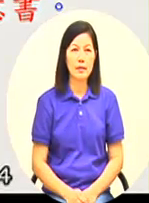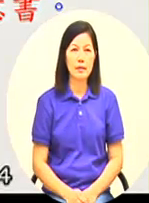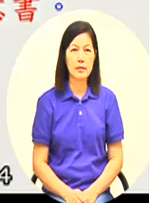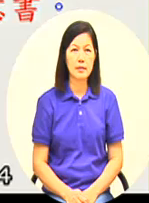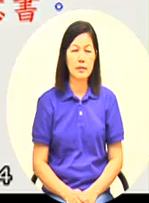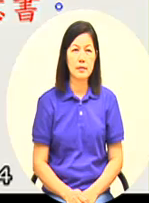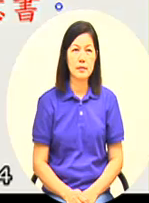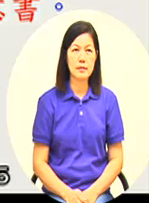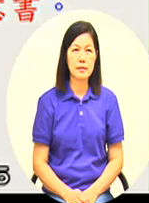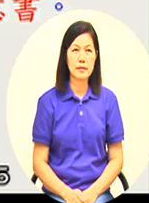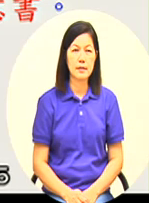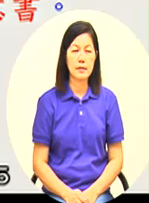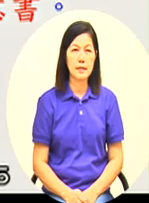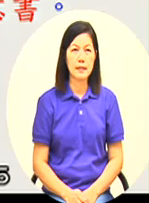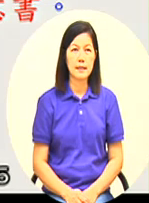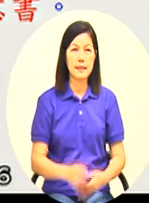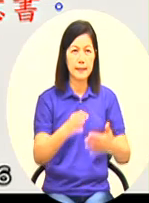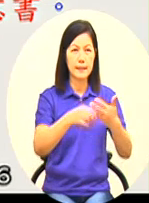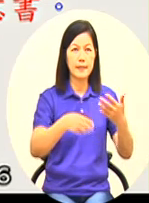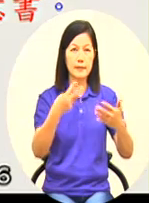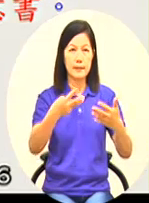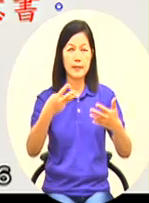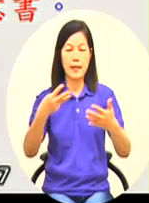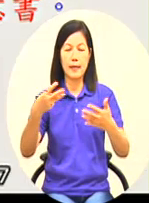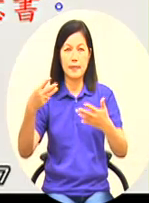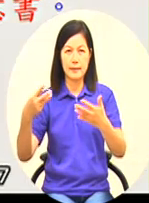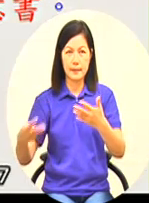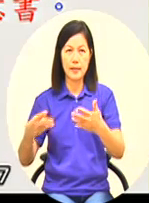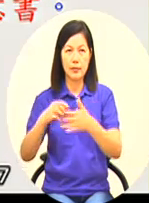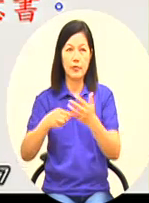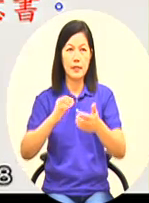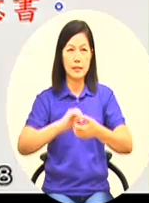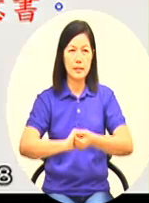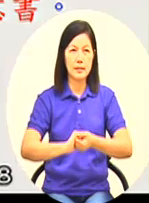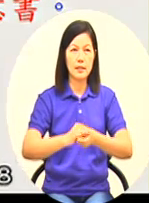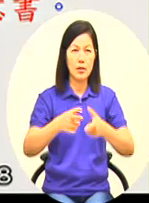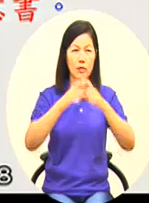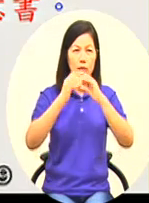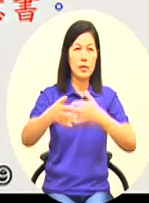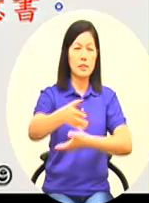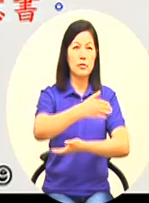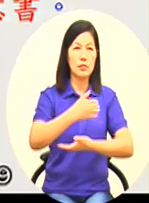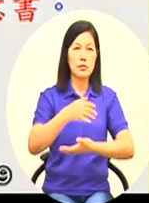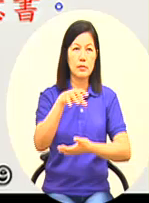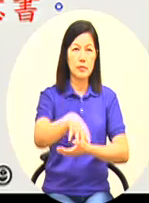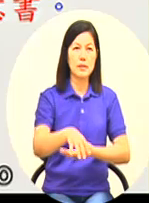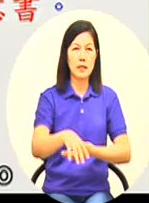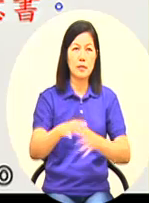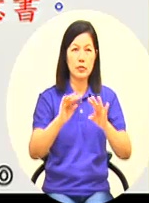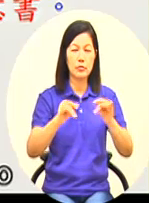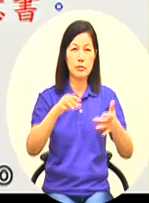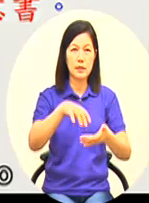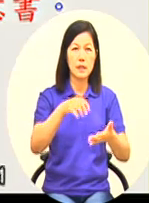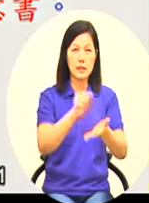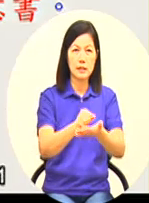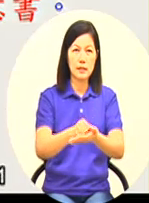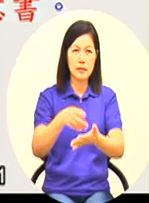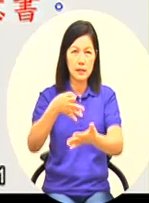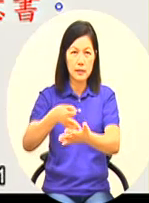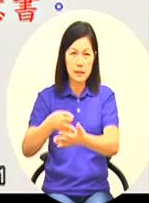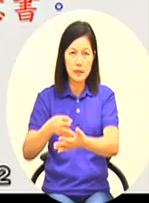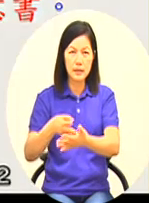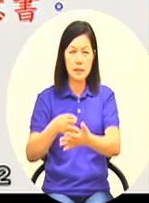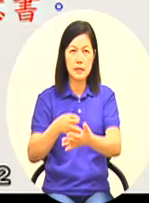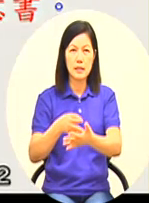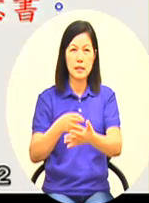伊这第三条的第三个规定嘞，啊，回收站之土地登记簿成本及土地清册。原本